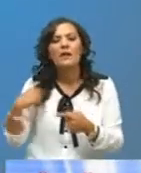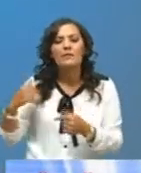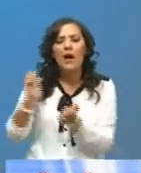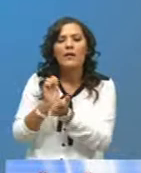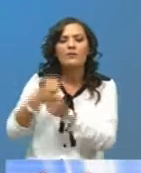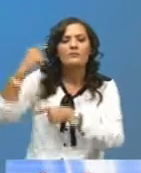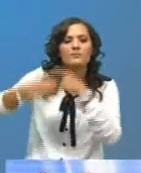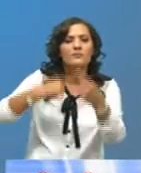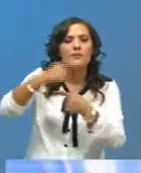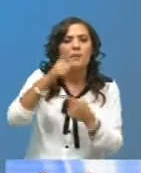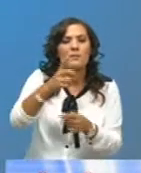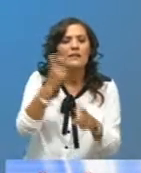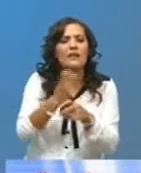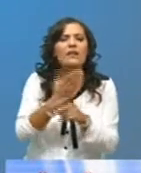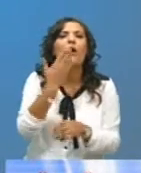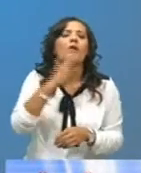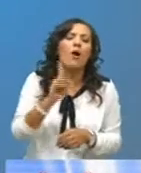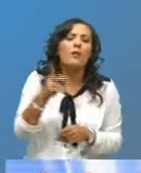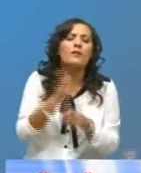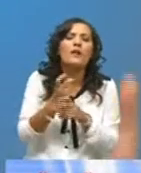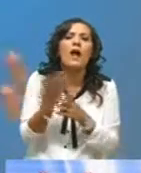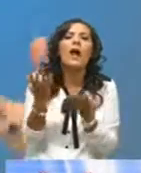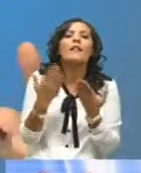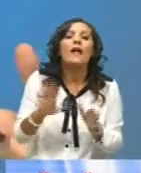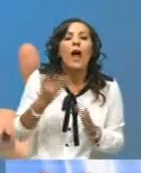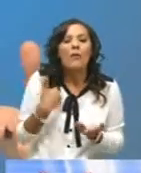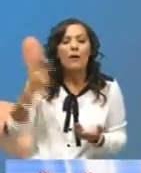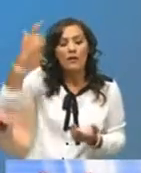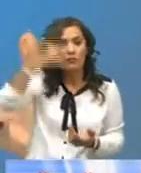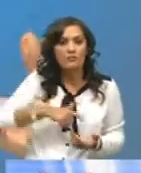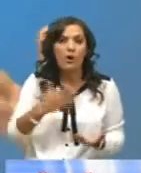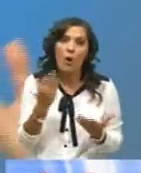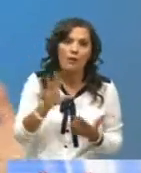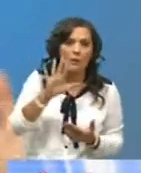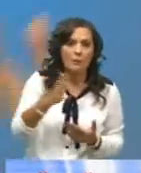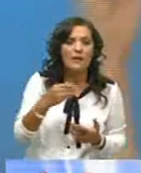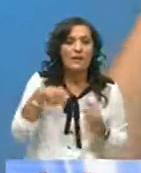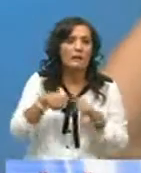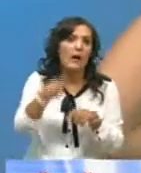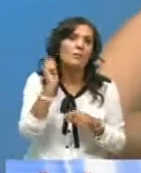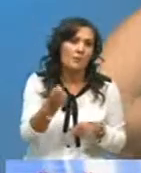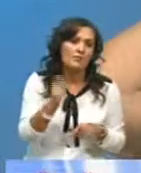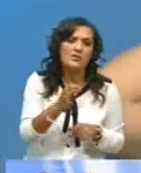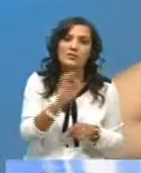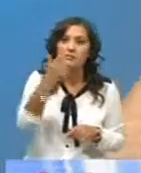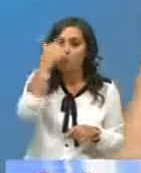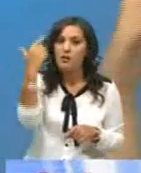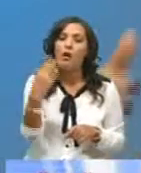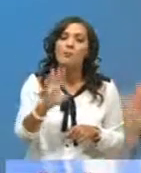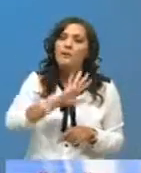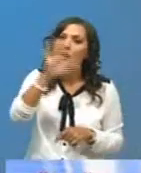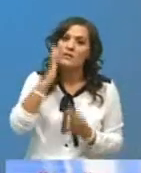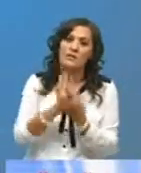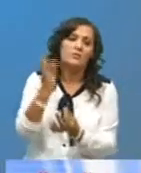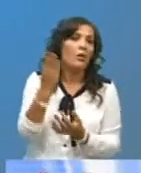ortada öyle bir risk altında değiliz ama yine de potansiyel izliyoruz ya Çünkü takip etmek durumundayız hiç belli olmaz